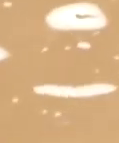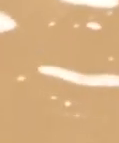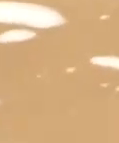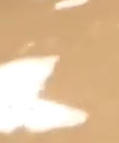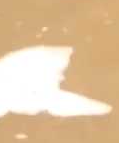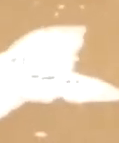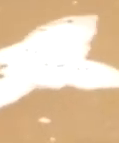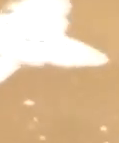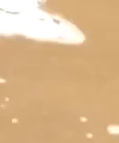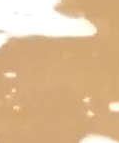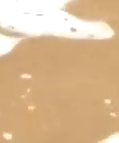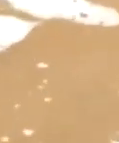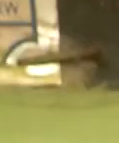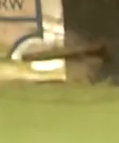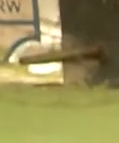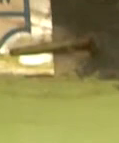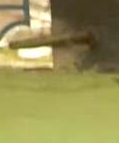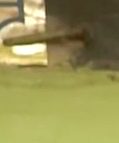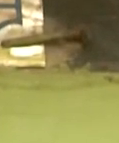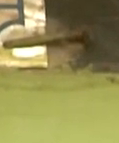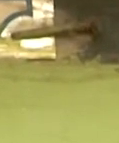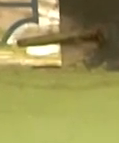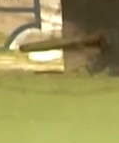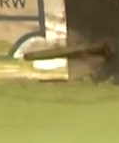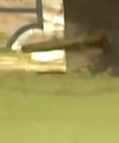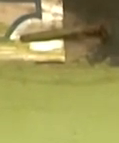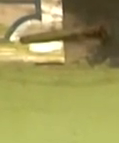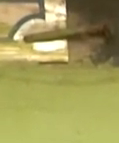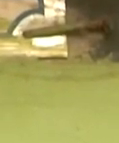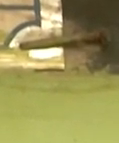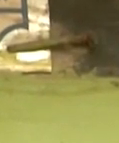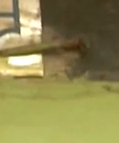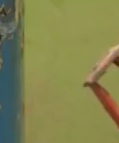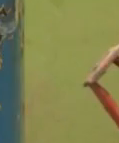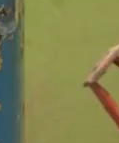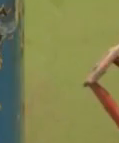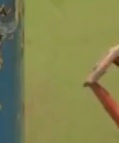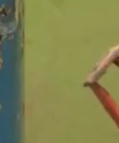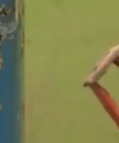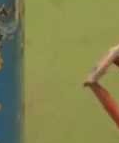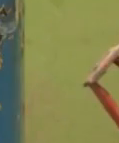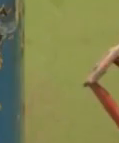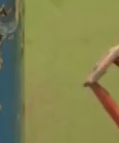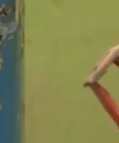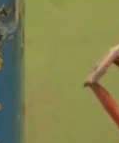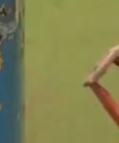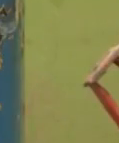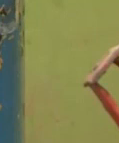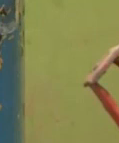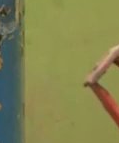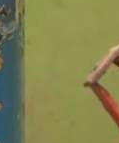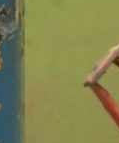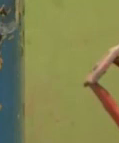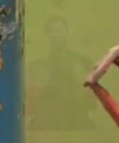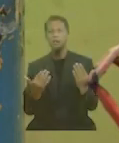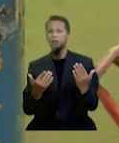tempat yang jauh lebih tinggi. Mereka baru mengungsikan barang-barang mereka ke tempat yang lebih tinggi. Namun untuk warga sendiri ini masih bertahan di lantai dua